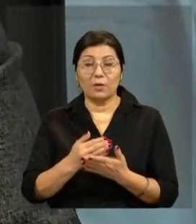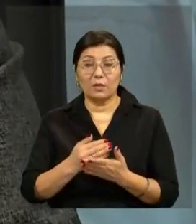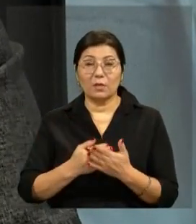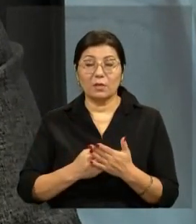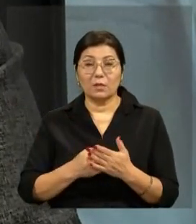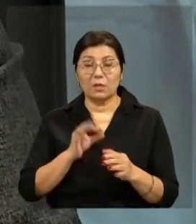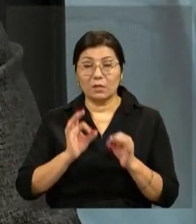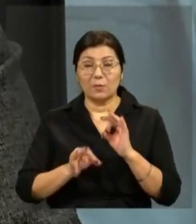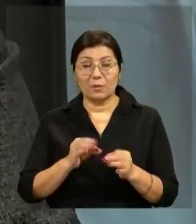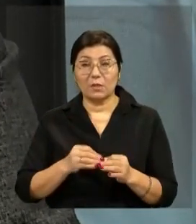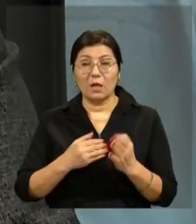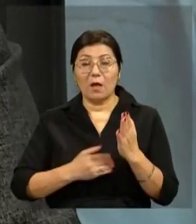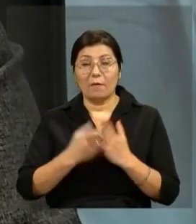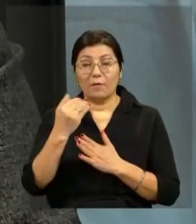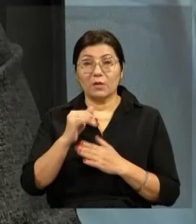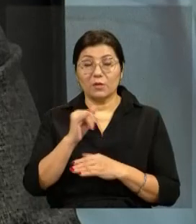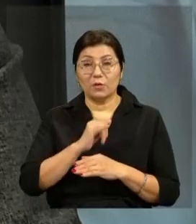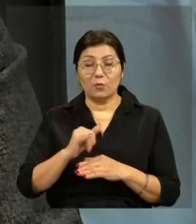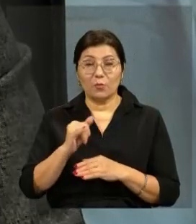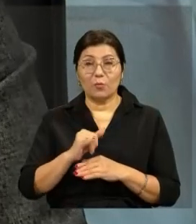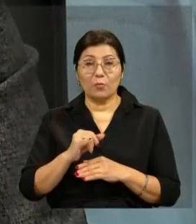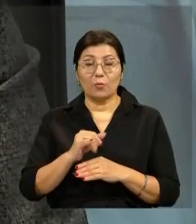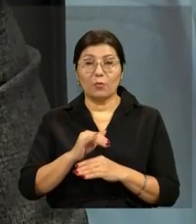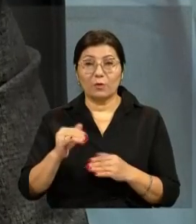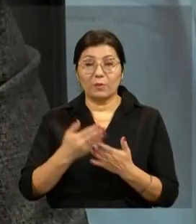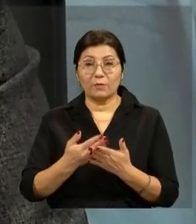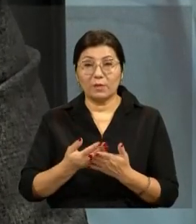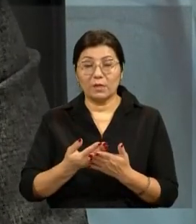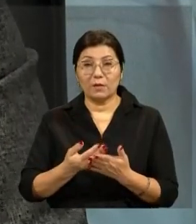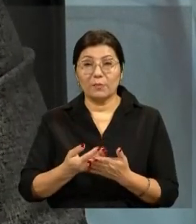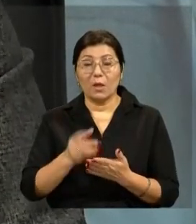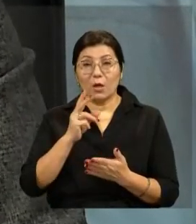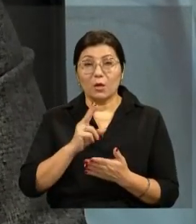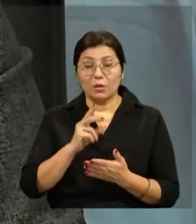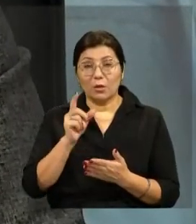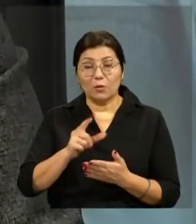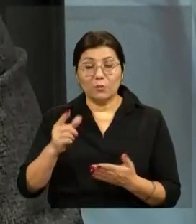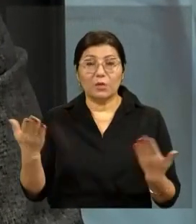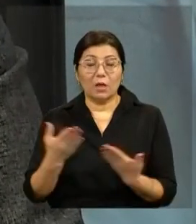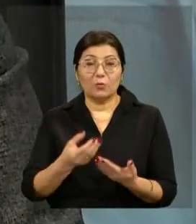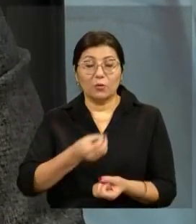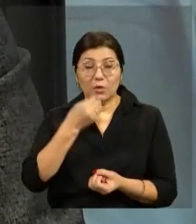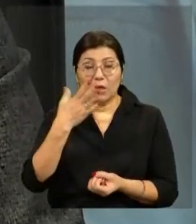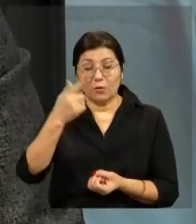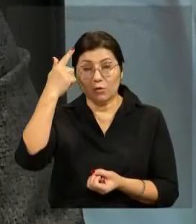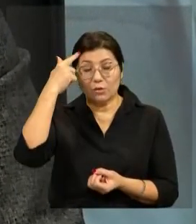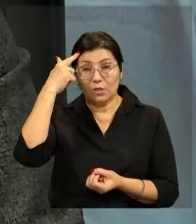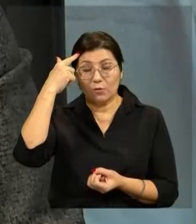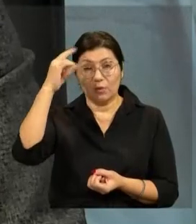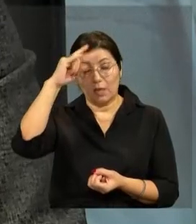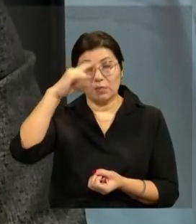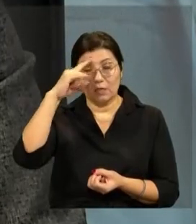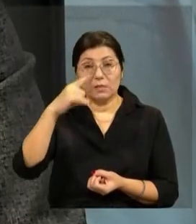выше, вот кто идет на высшие уровни? Эти, которые свободно, хорошо говорят на казахском. Но им надо усовершенствовать речь, углубить